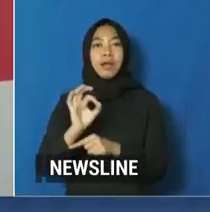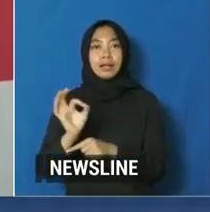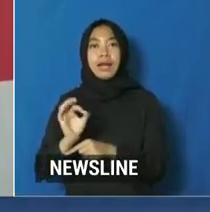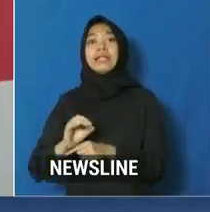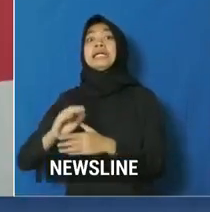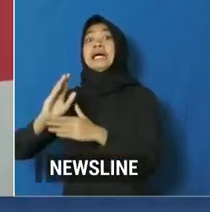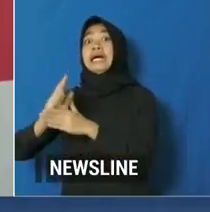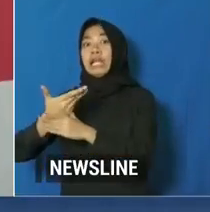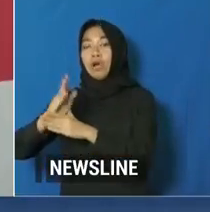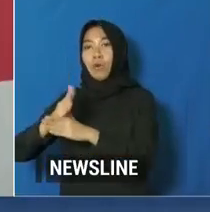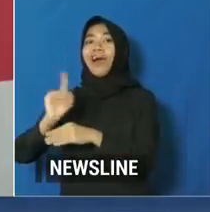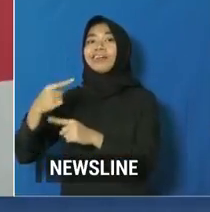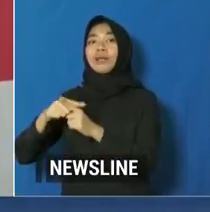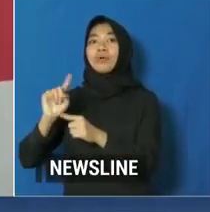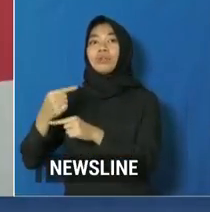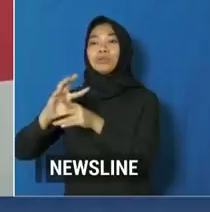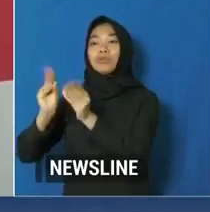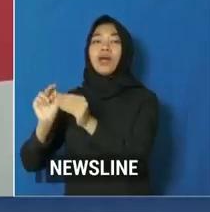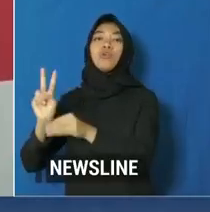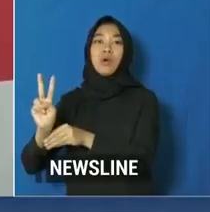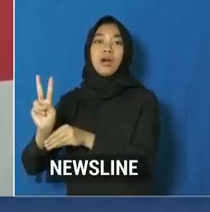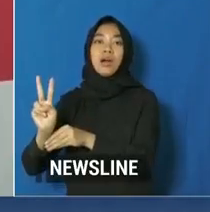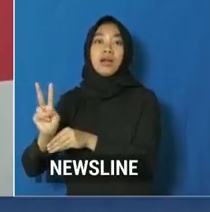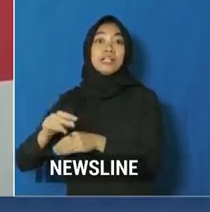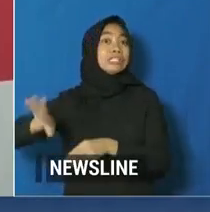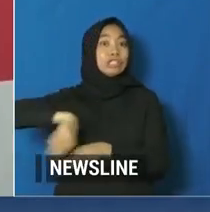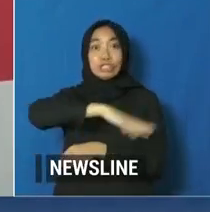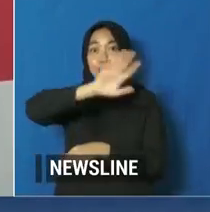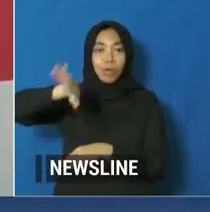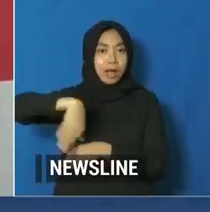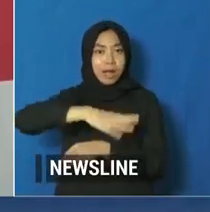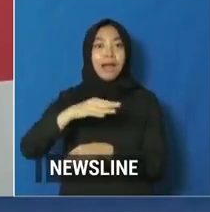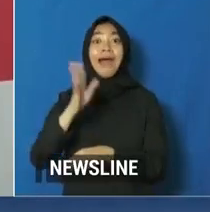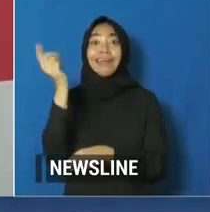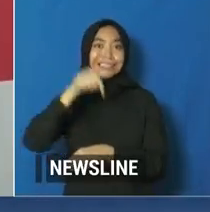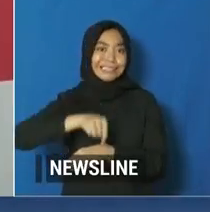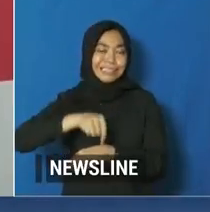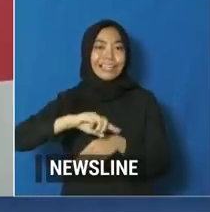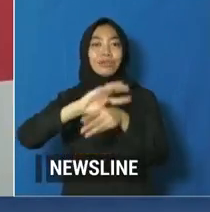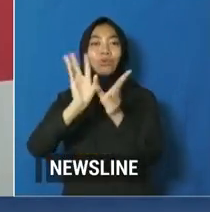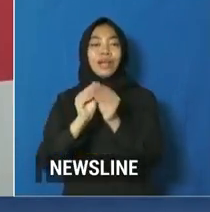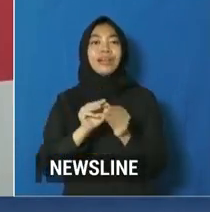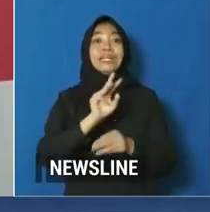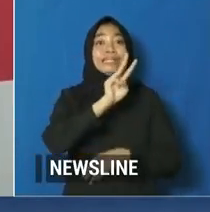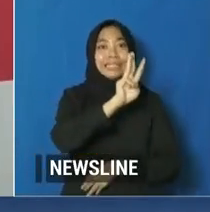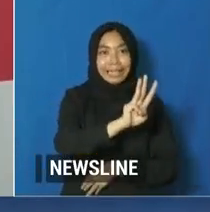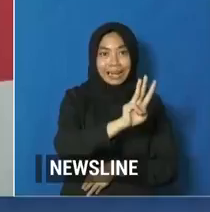ada penambahan 1 kasus, sehingga jumlahnya 2. Total kasus pada hari ini adalah